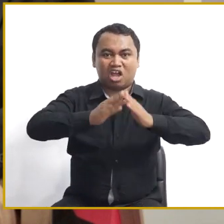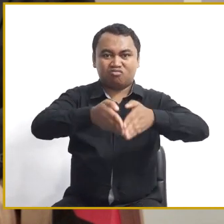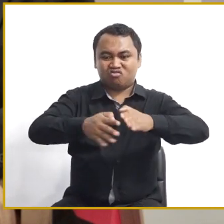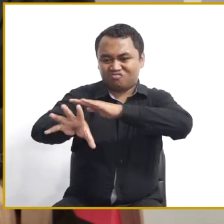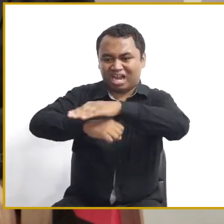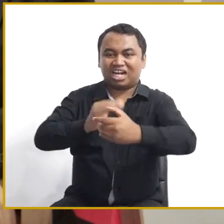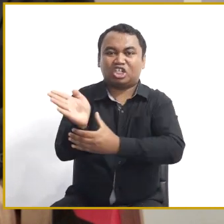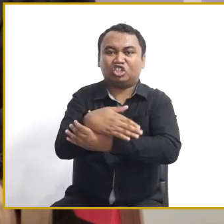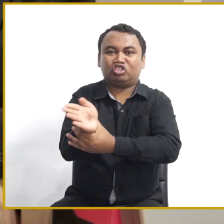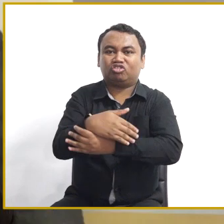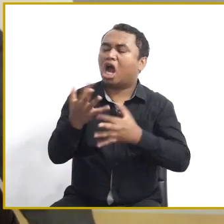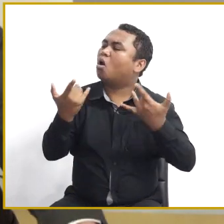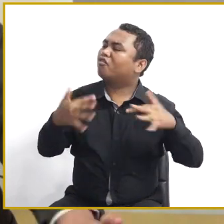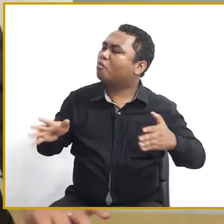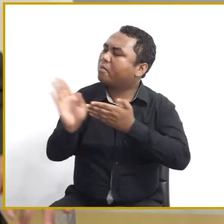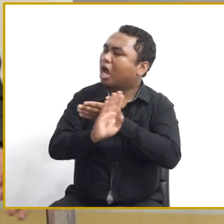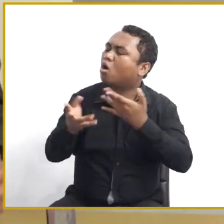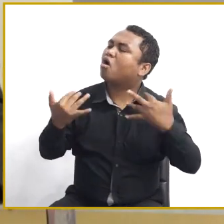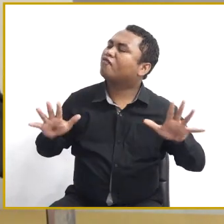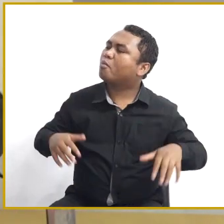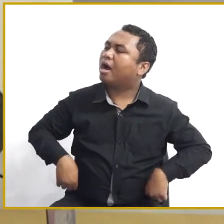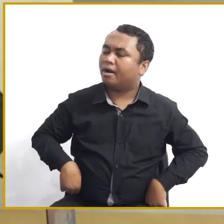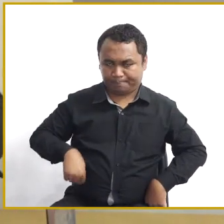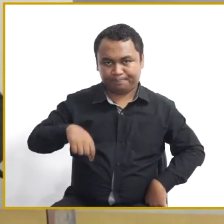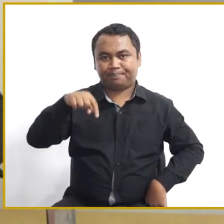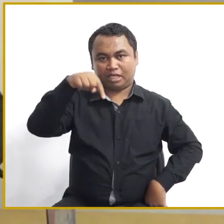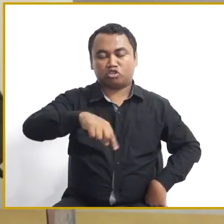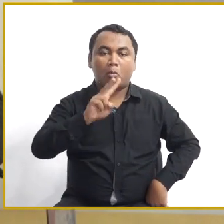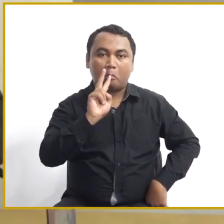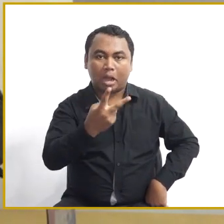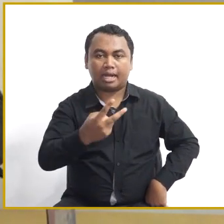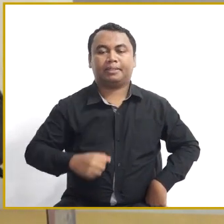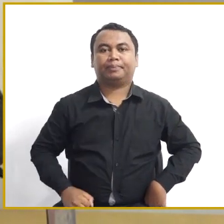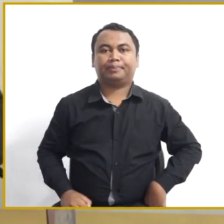an'izay fitaovana entina miady amin'izay. Resaka tany ianao teo.